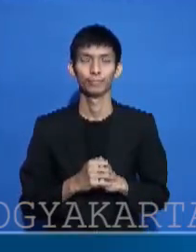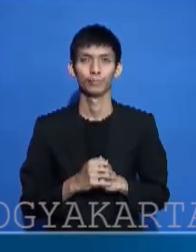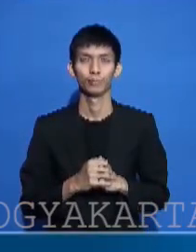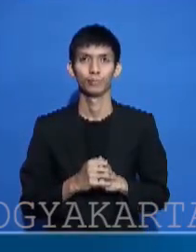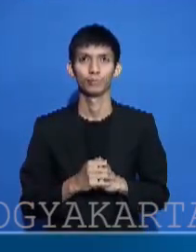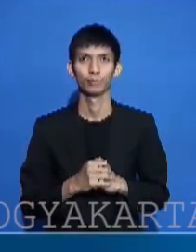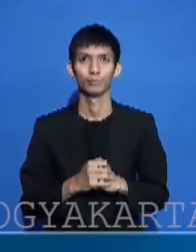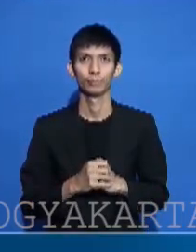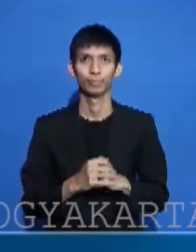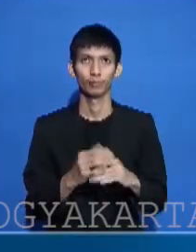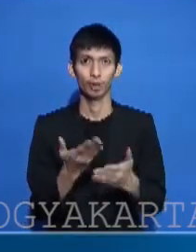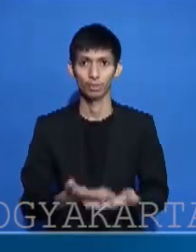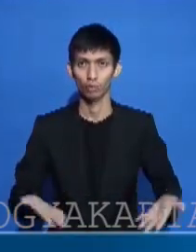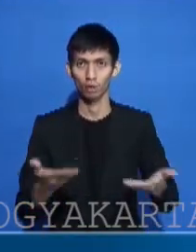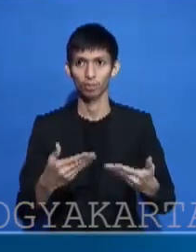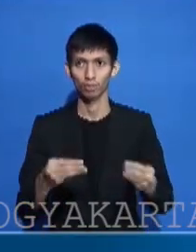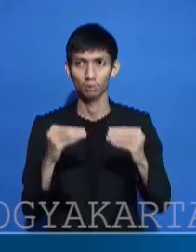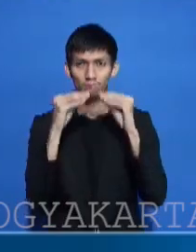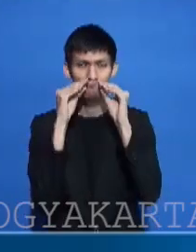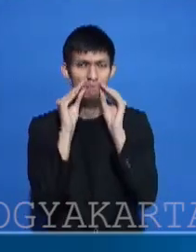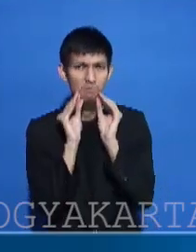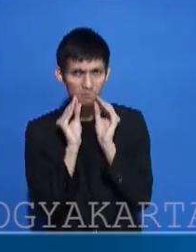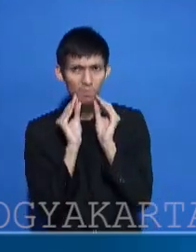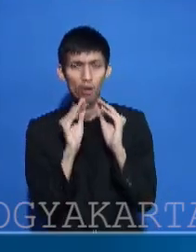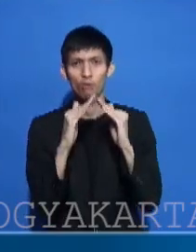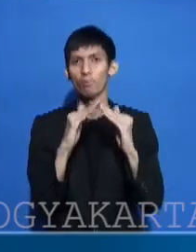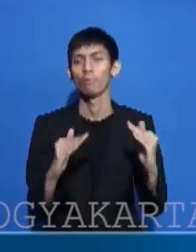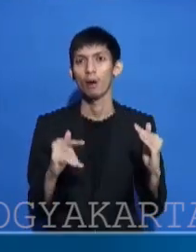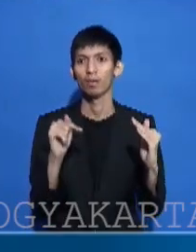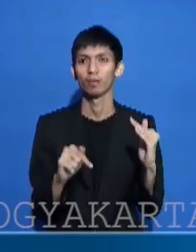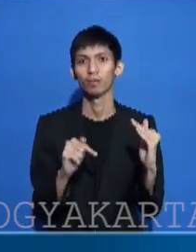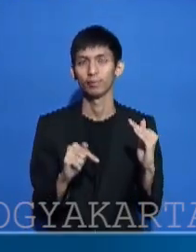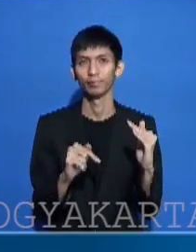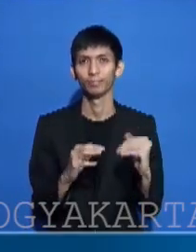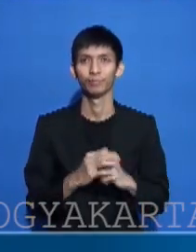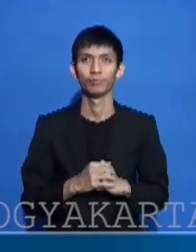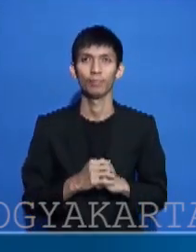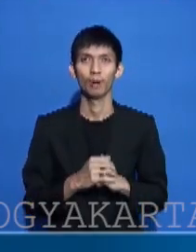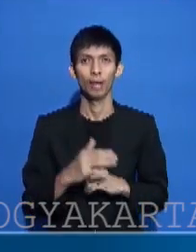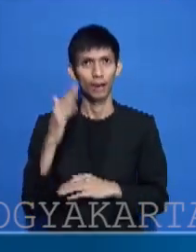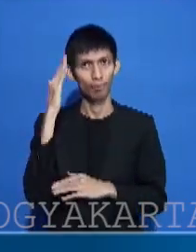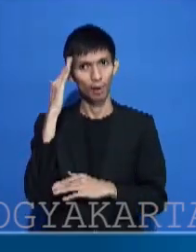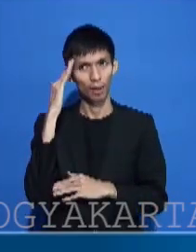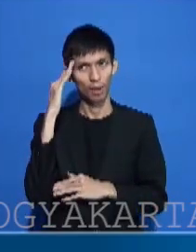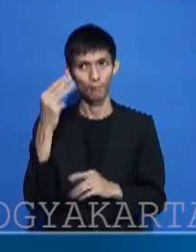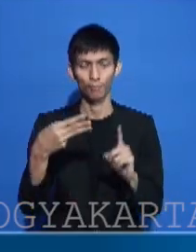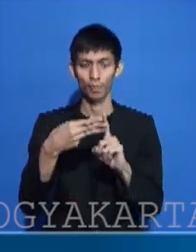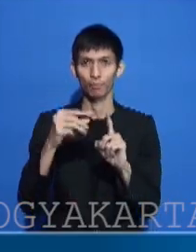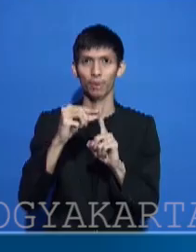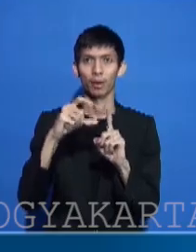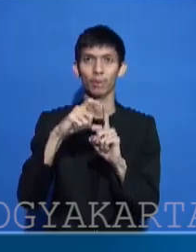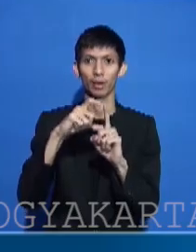Suasana duka cita terasa di kediaman almarhum Kepala Pelaksana Badan Penanggulangan Bencana Daerah, Daerah Istimewa